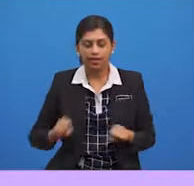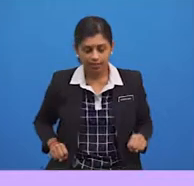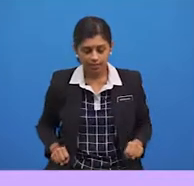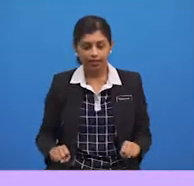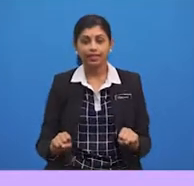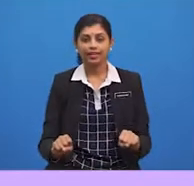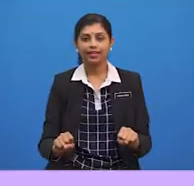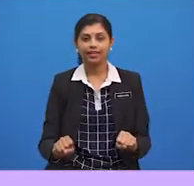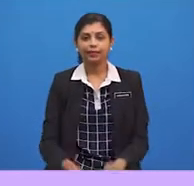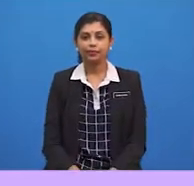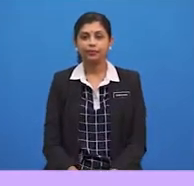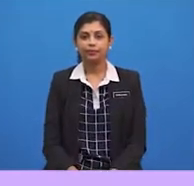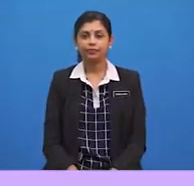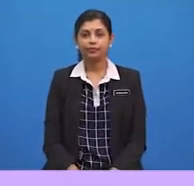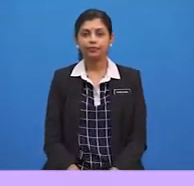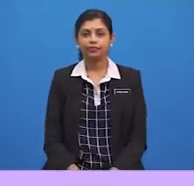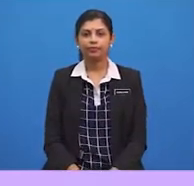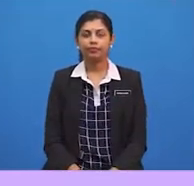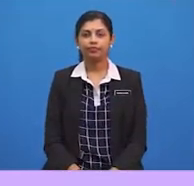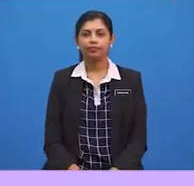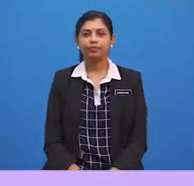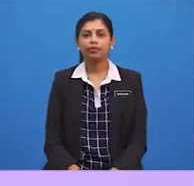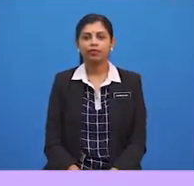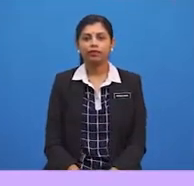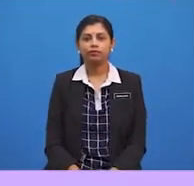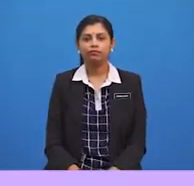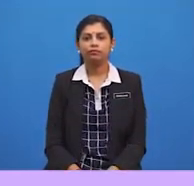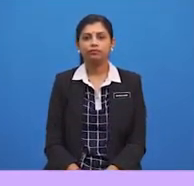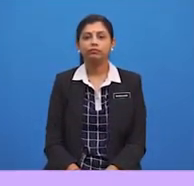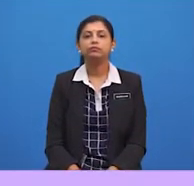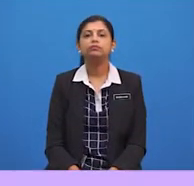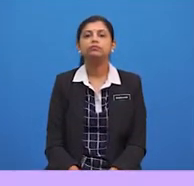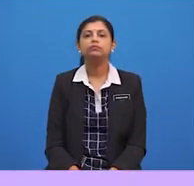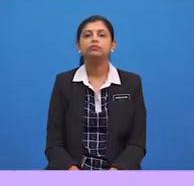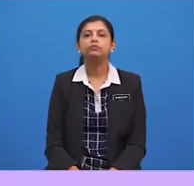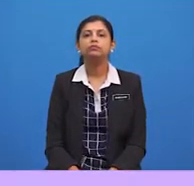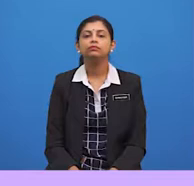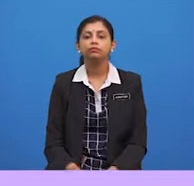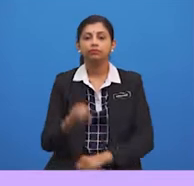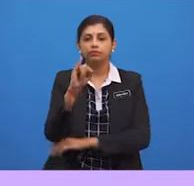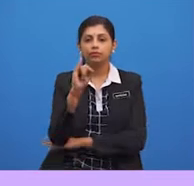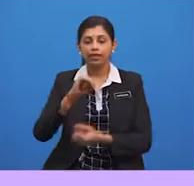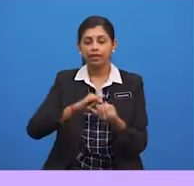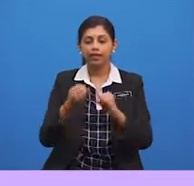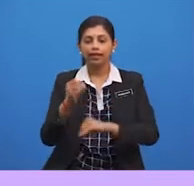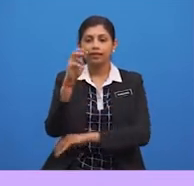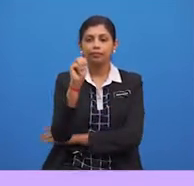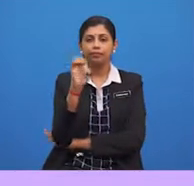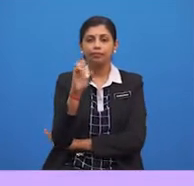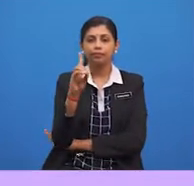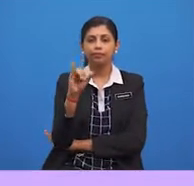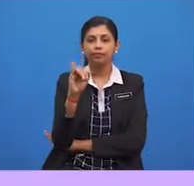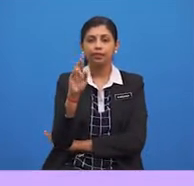iklim sederhana panas terdiri daripada iklim Mediterranean,